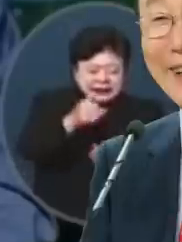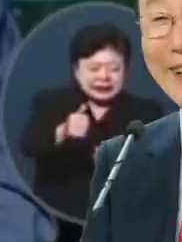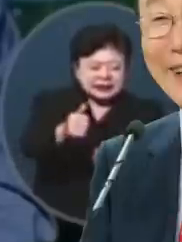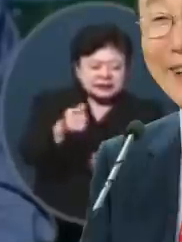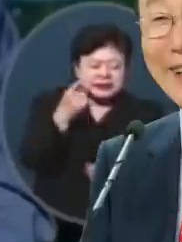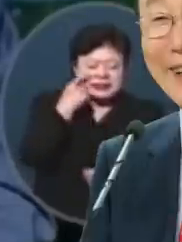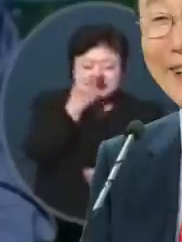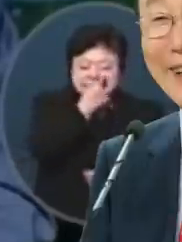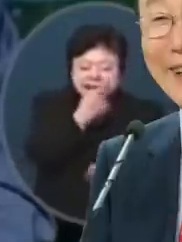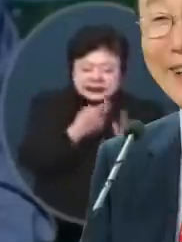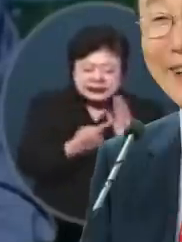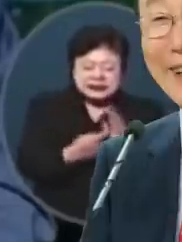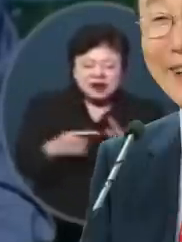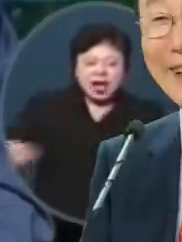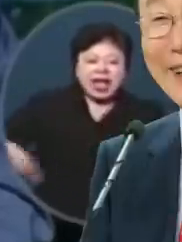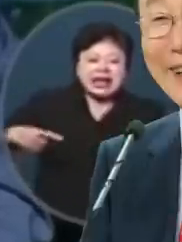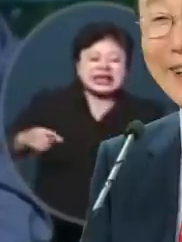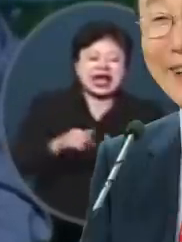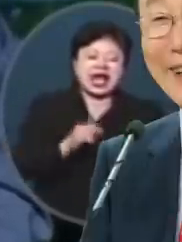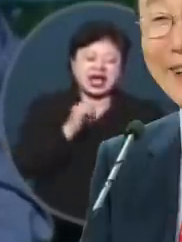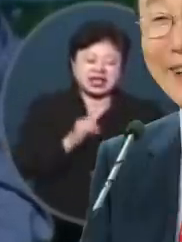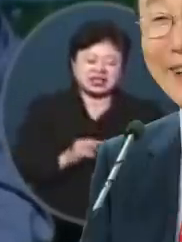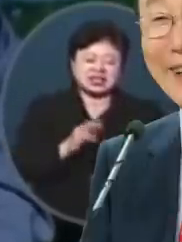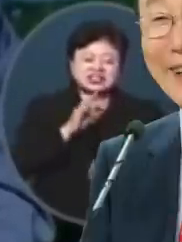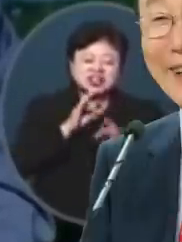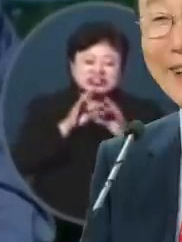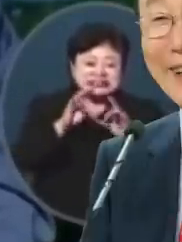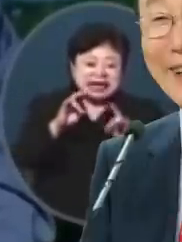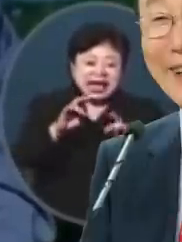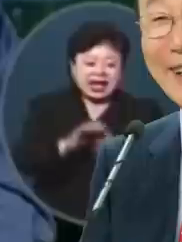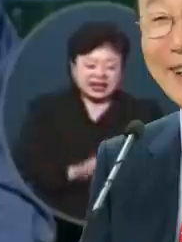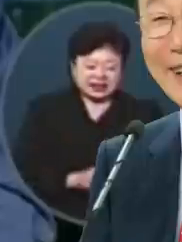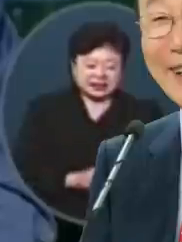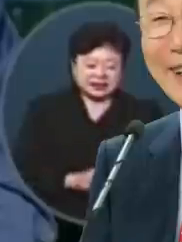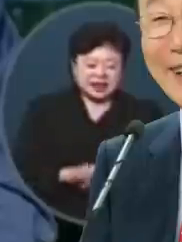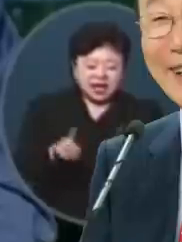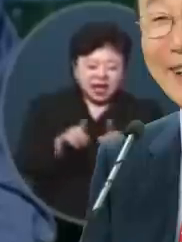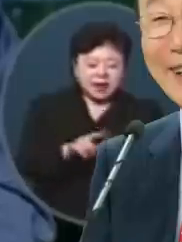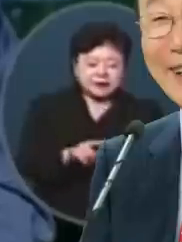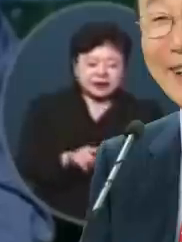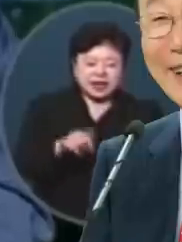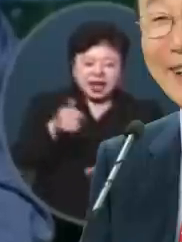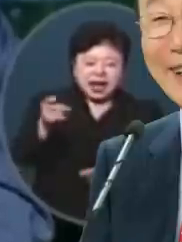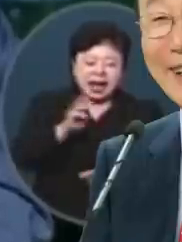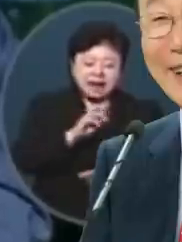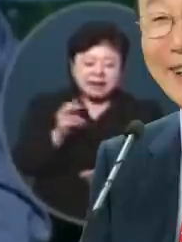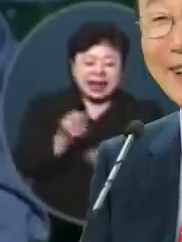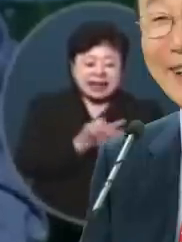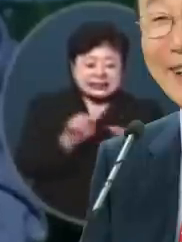증거를 보여주도록 했습니다. 그들은 함께 갈멜산에 모여서